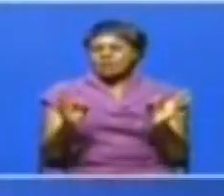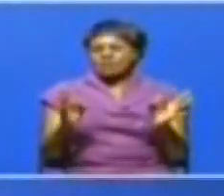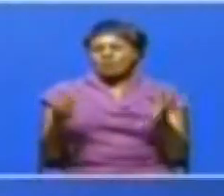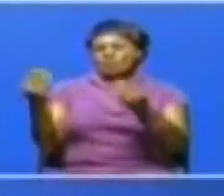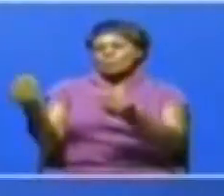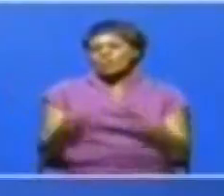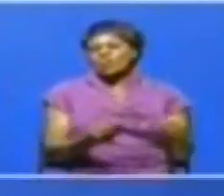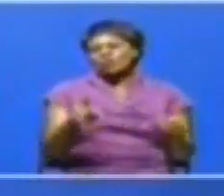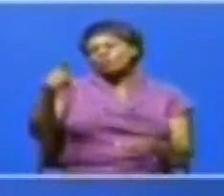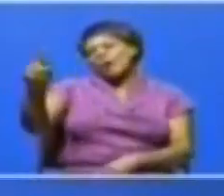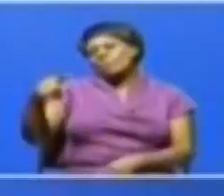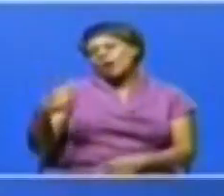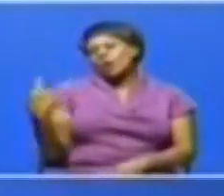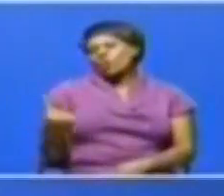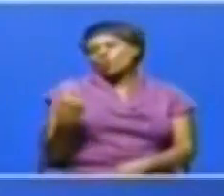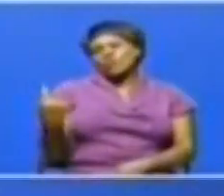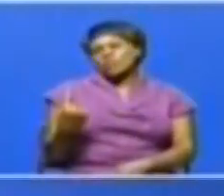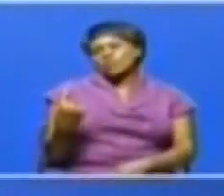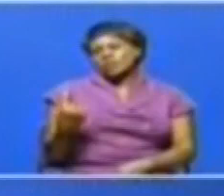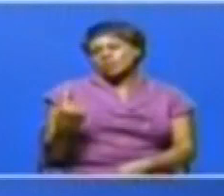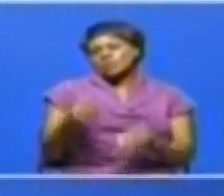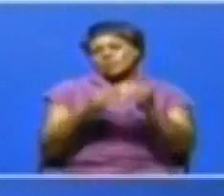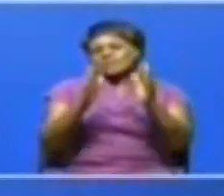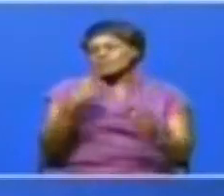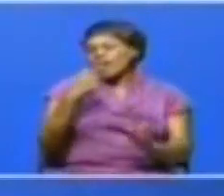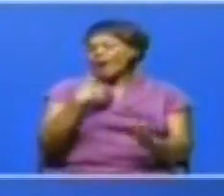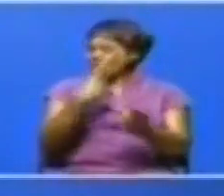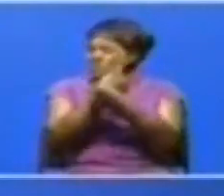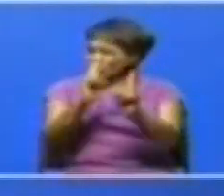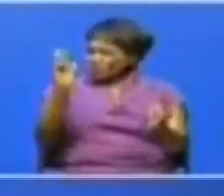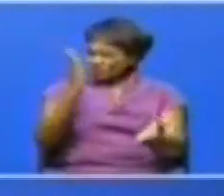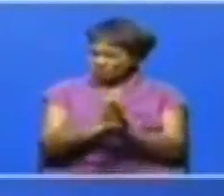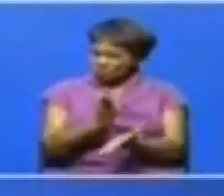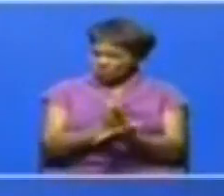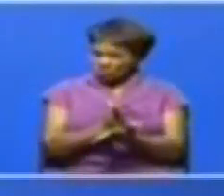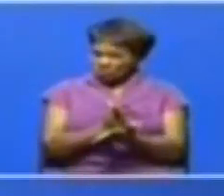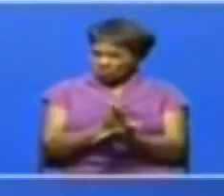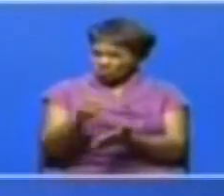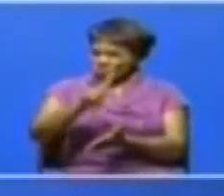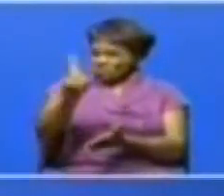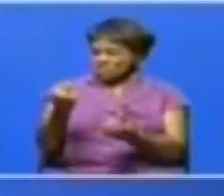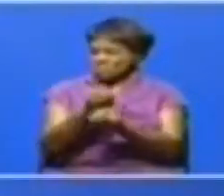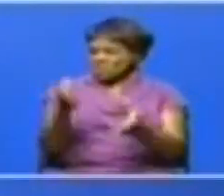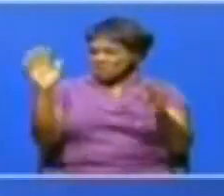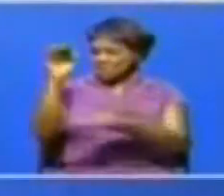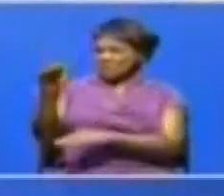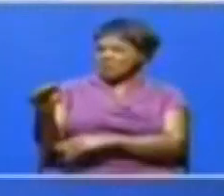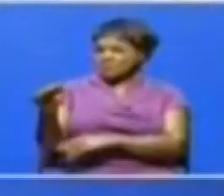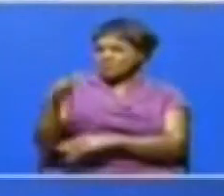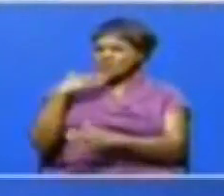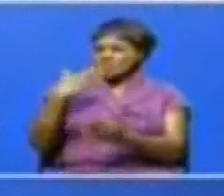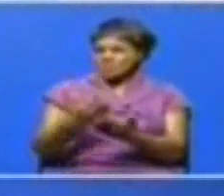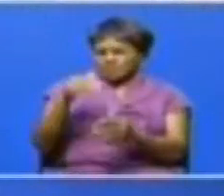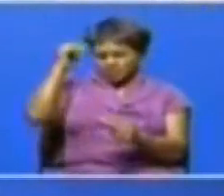pale bungeni, mnakuja tu kuidhinisha kile ambacho mshaambiwa na viongozi, kutakuwa kuna demokrasia gani? Na unaona ndio swala ambalo wengi wanauliza. Asante